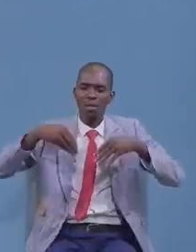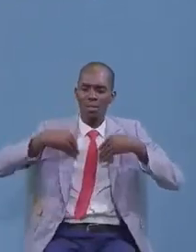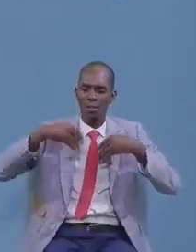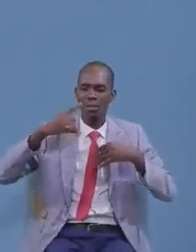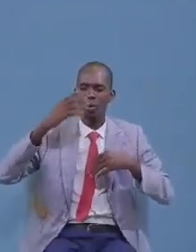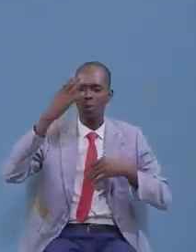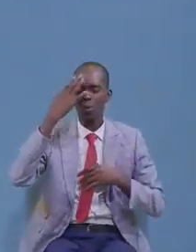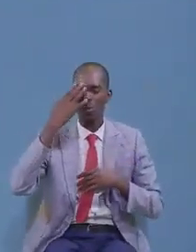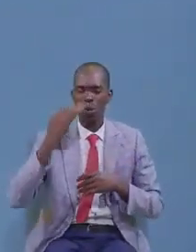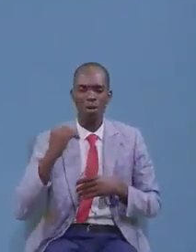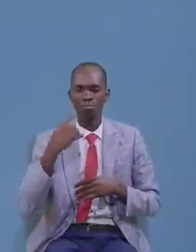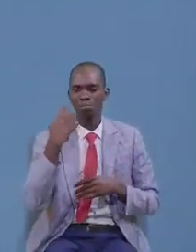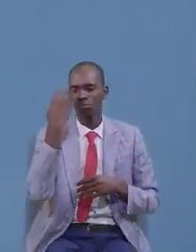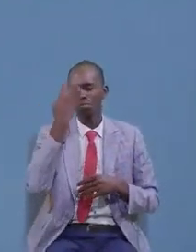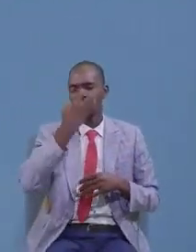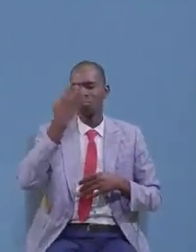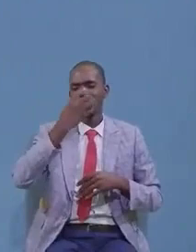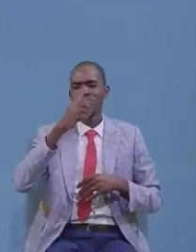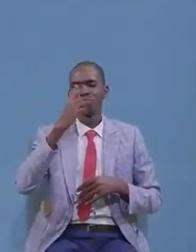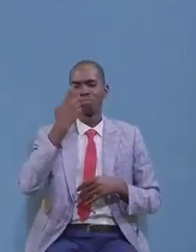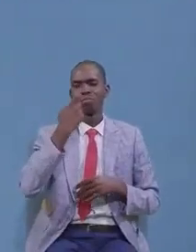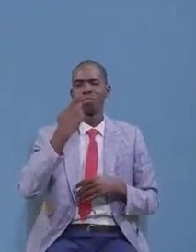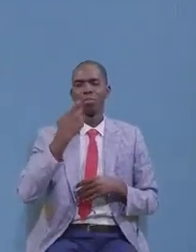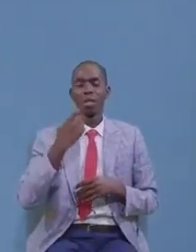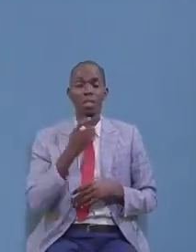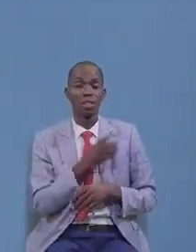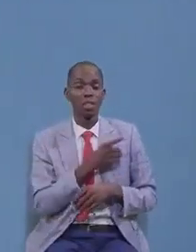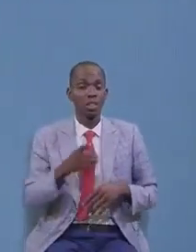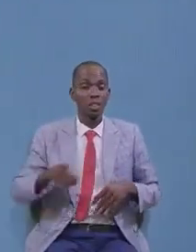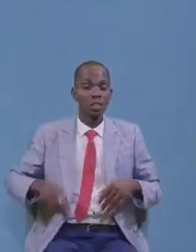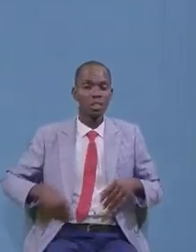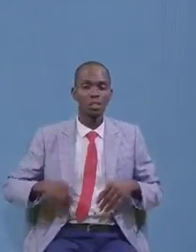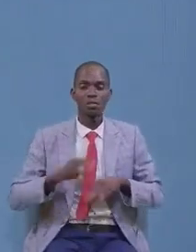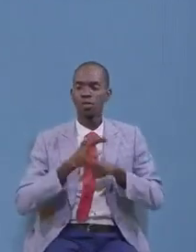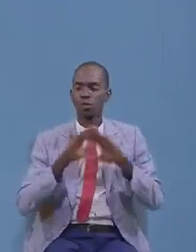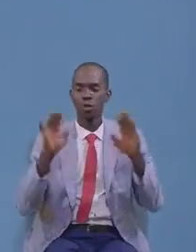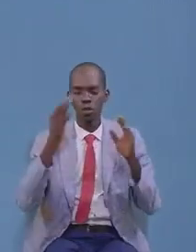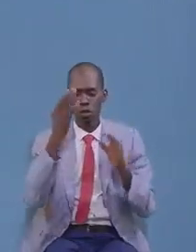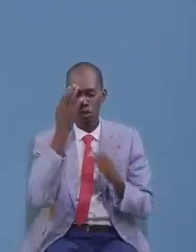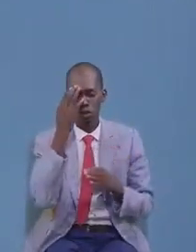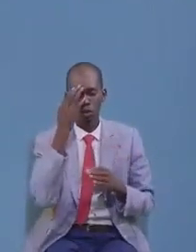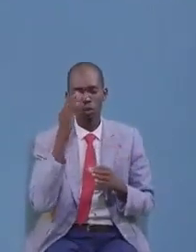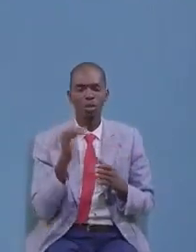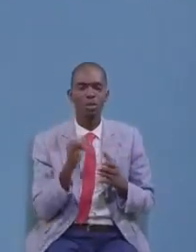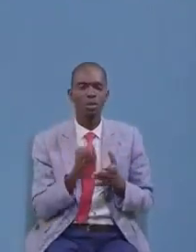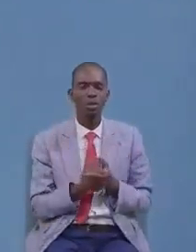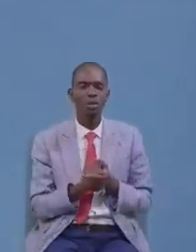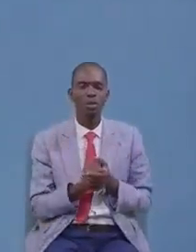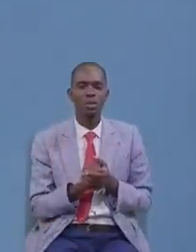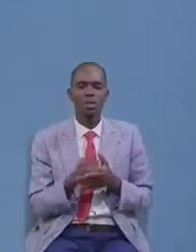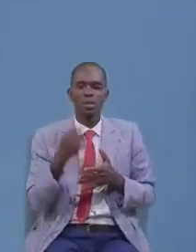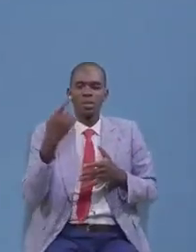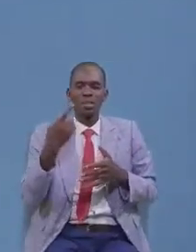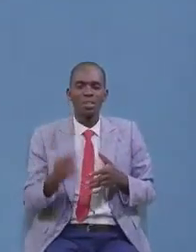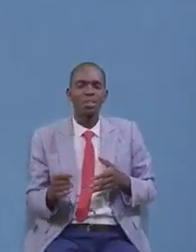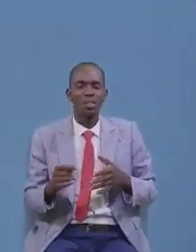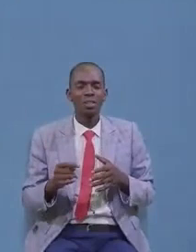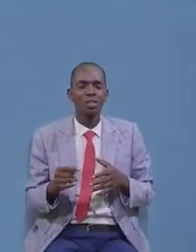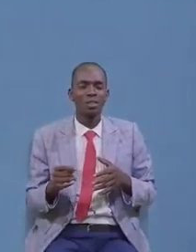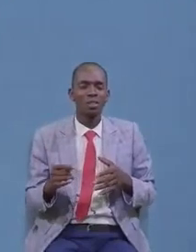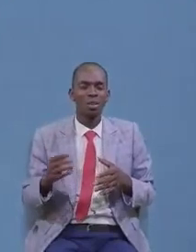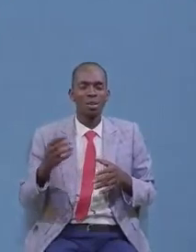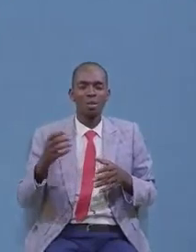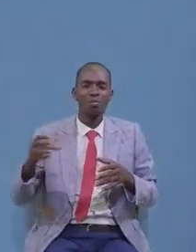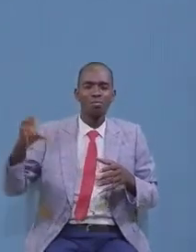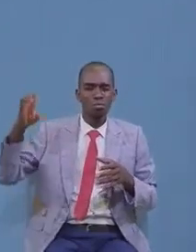తిరస్కరించబడ్డారు, నేనెందుకు అంగీకరించబడ్డాను? David did not know. దావీదుకు తెలియదు. Samuel, you're pouring that thing on my